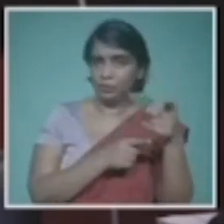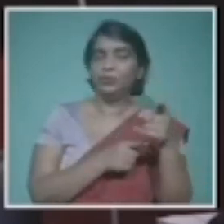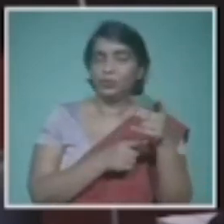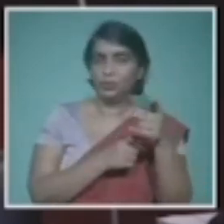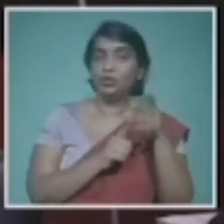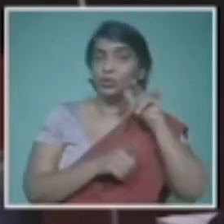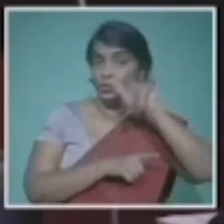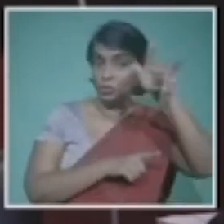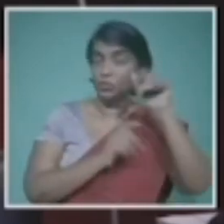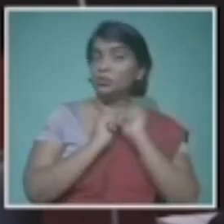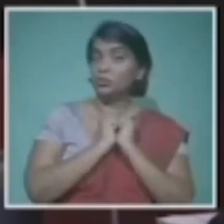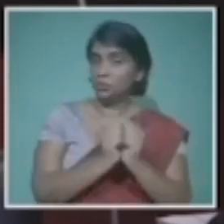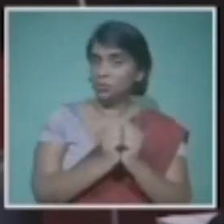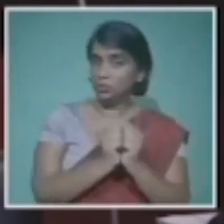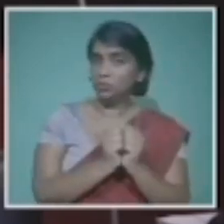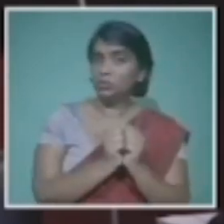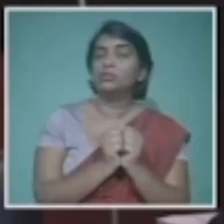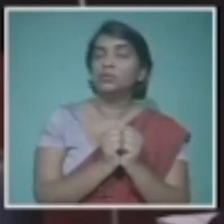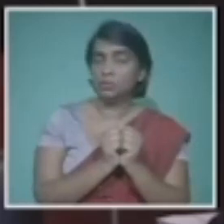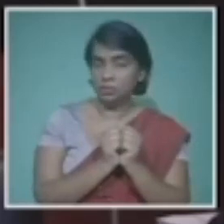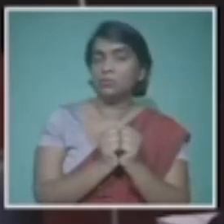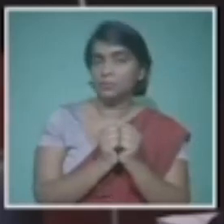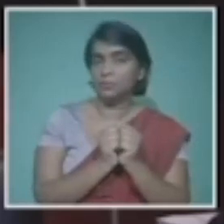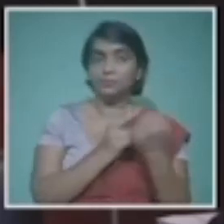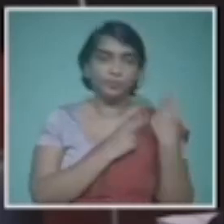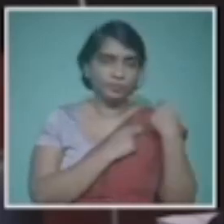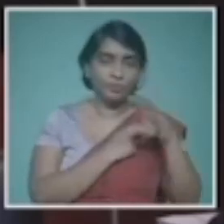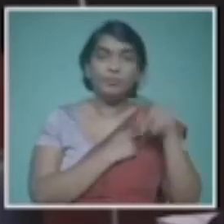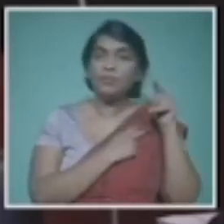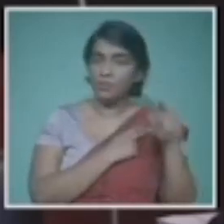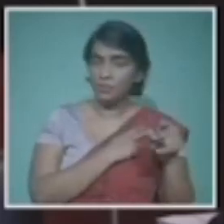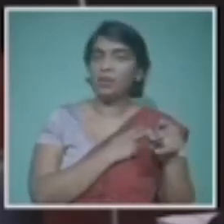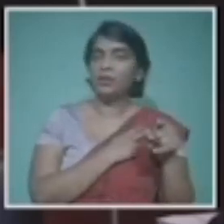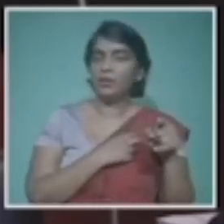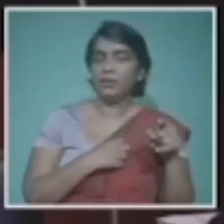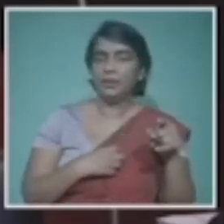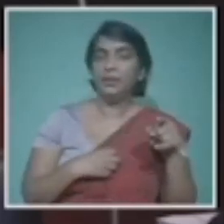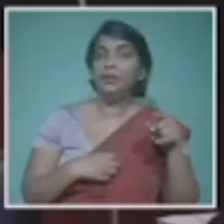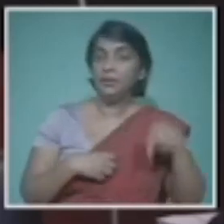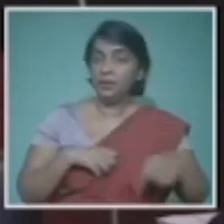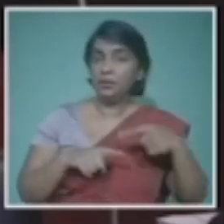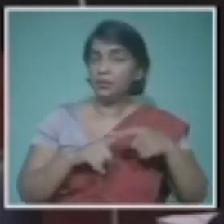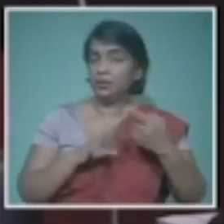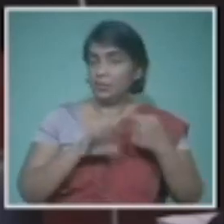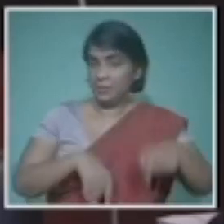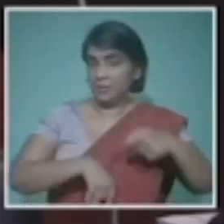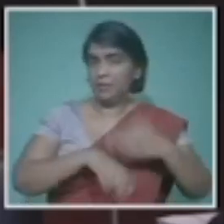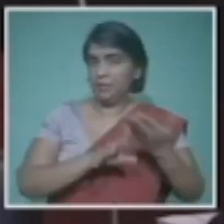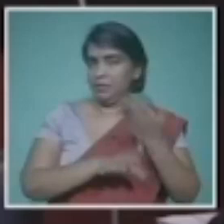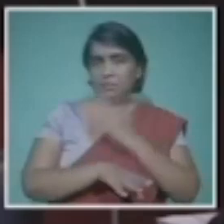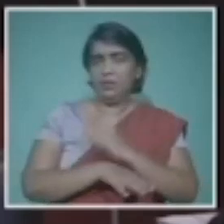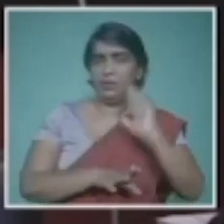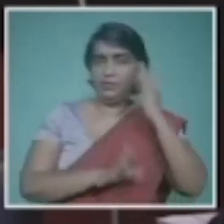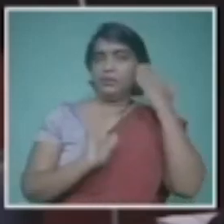විදේශ රැකියා මේ අංශයට. එතකොට මේකෙදි මේ වෙලාවේ වෙනතට වඩා විශේෂයක්